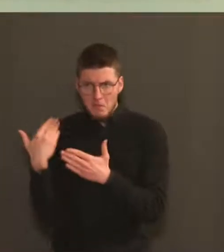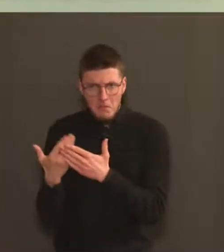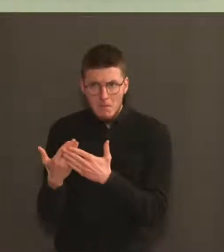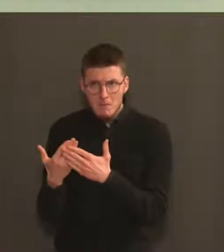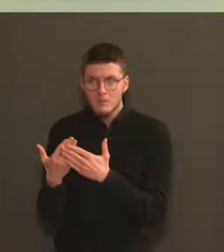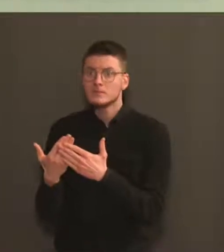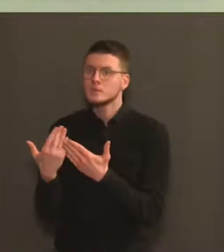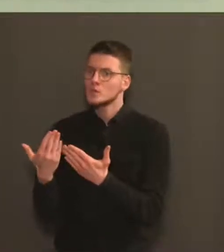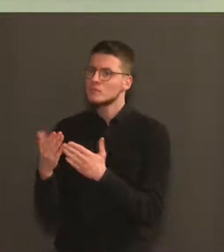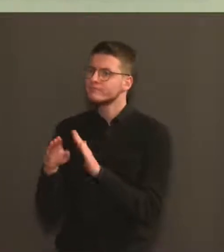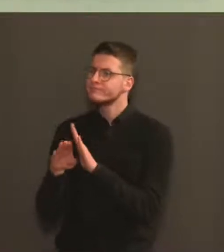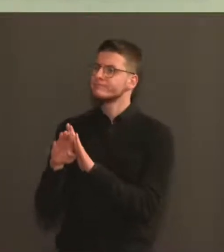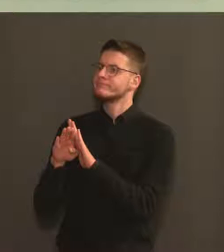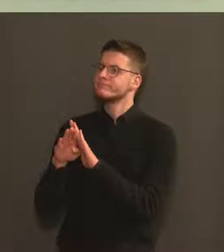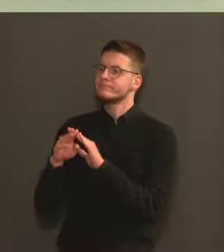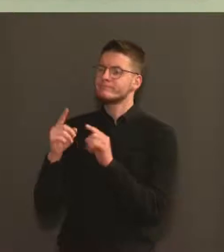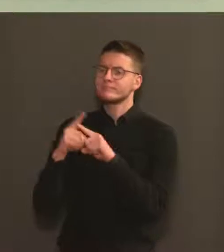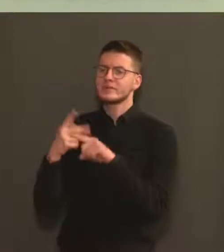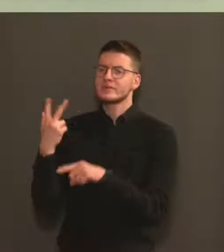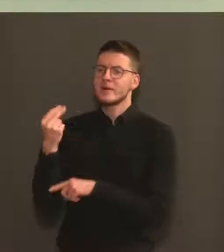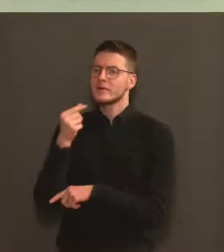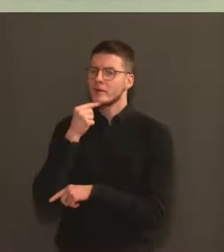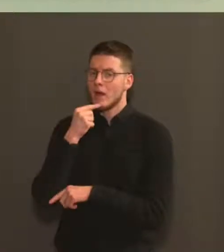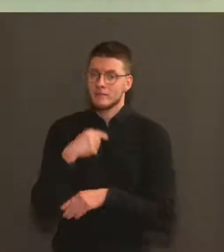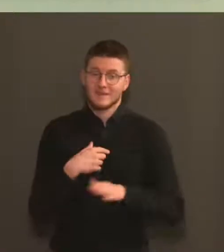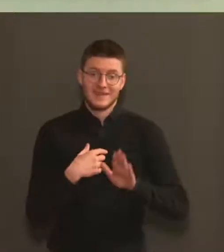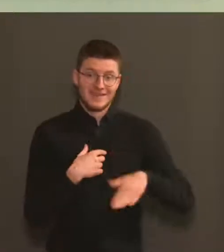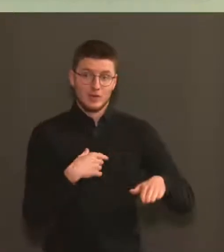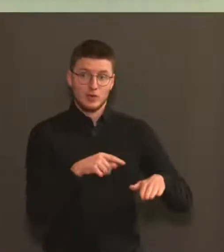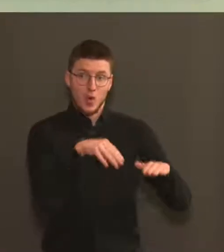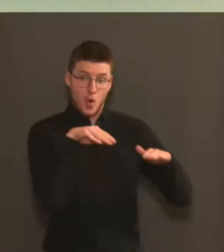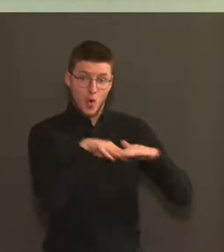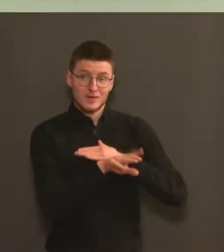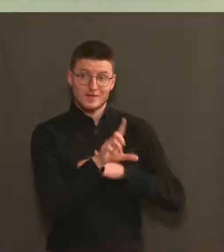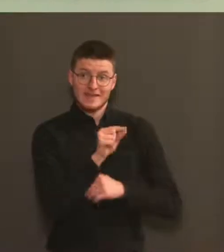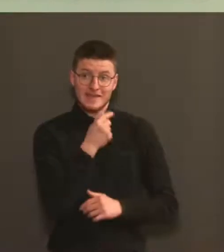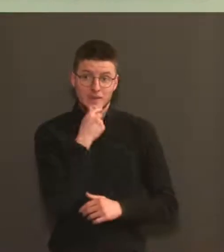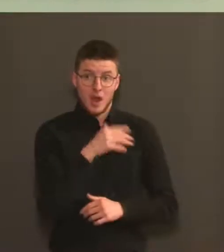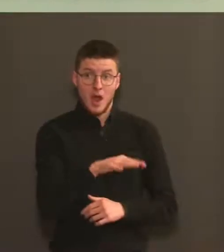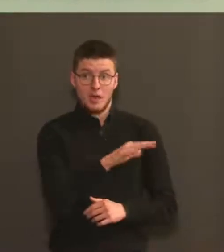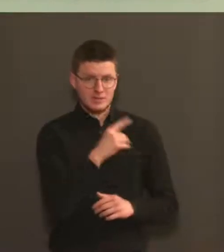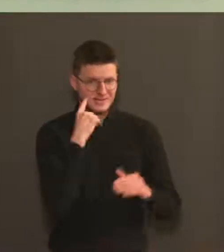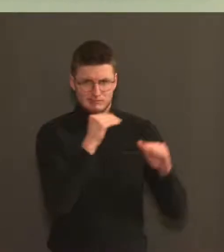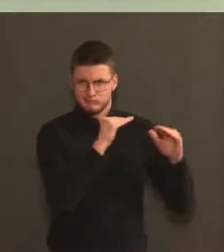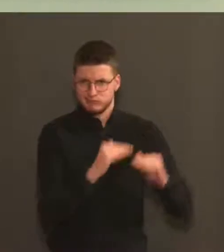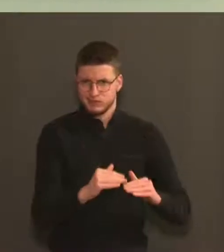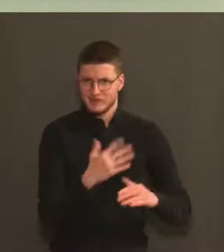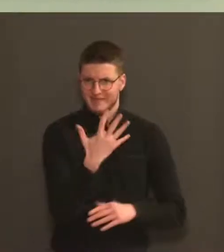Alleen bij de kinderen jonger dan 10 jaar zien we nog een lichte afname van 5%.